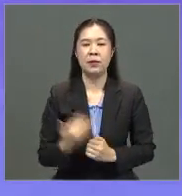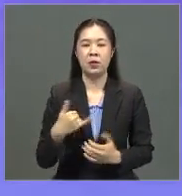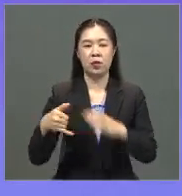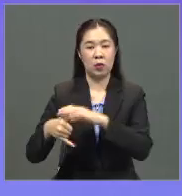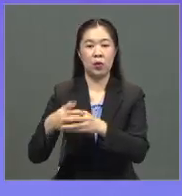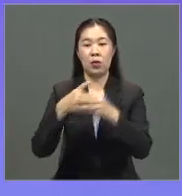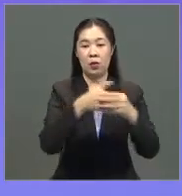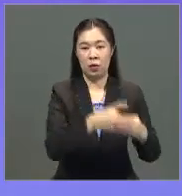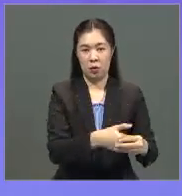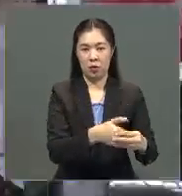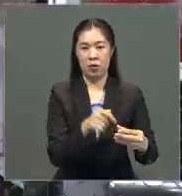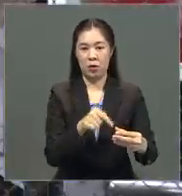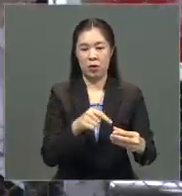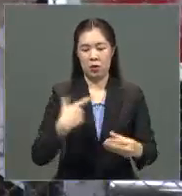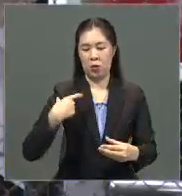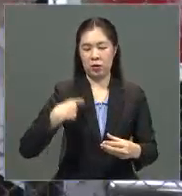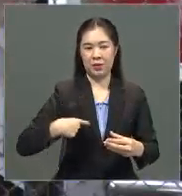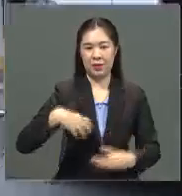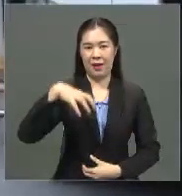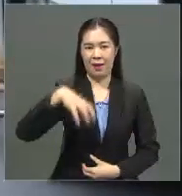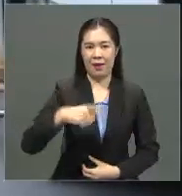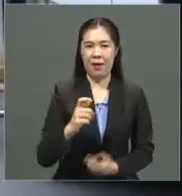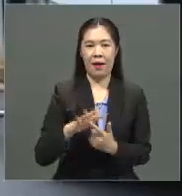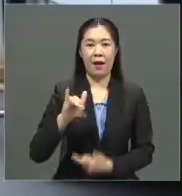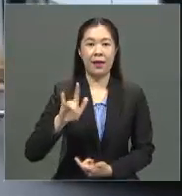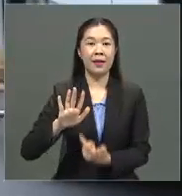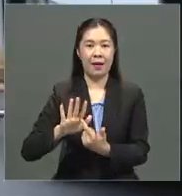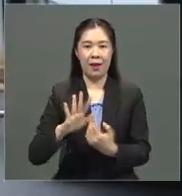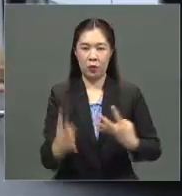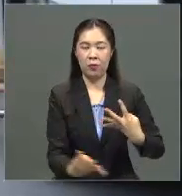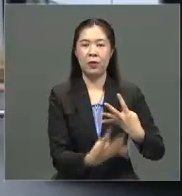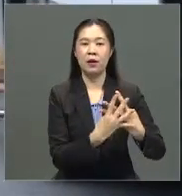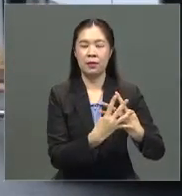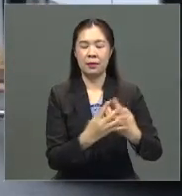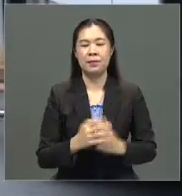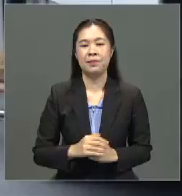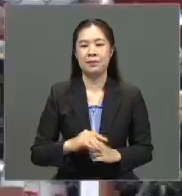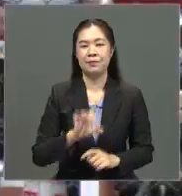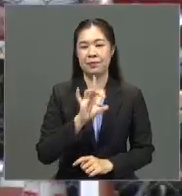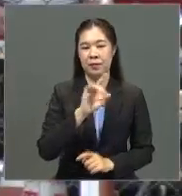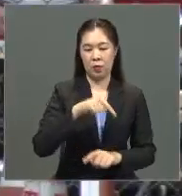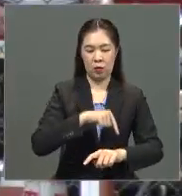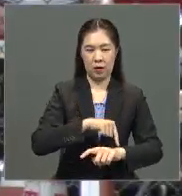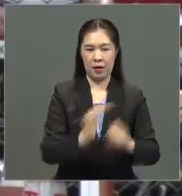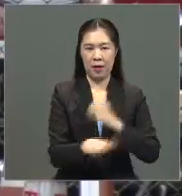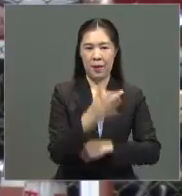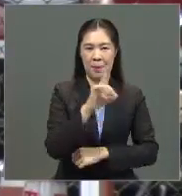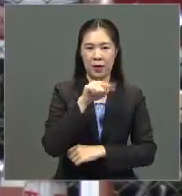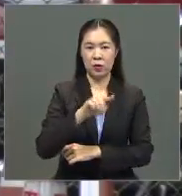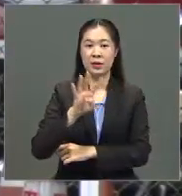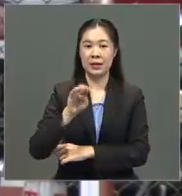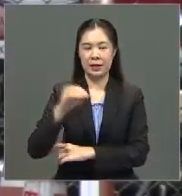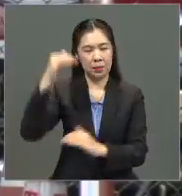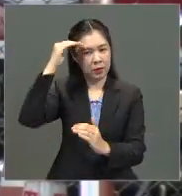คุมตัวแกนนำเนี่ยมายังศาลอาญานะครับเพื่อฝากขังนะครับอ่ะเมื่อเวลา 8:40นะครับทางตำรวจ